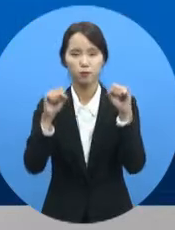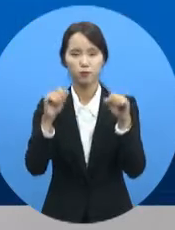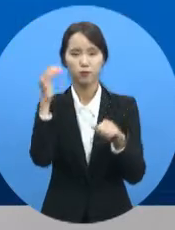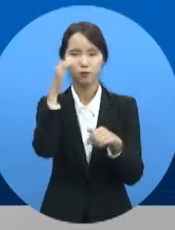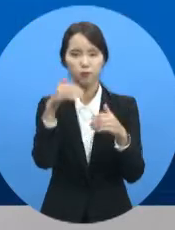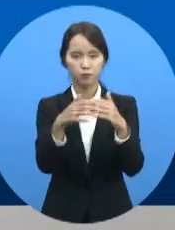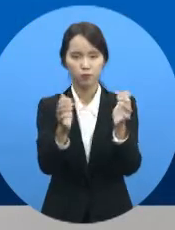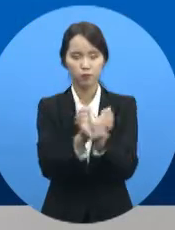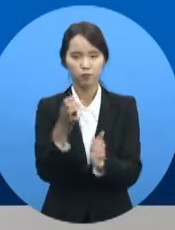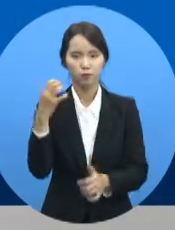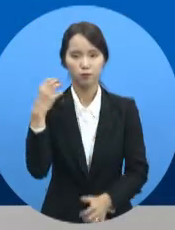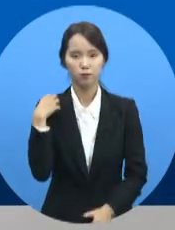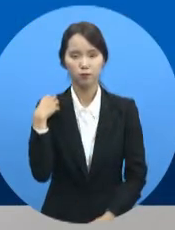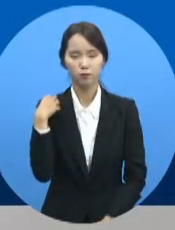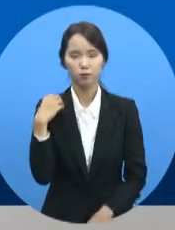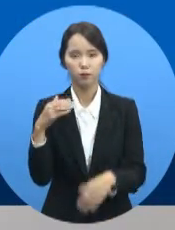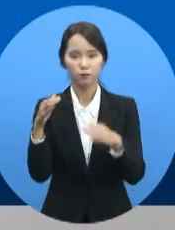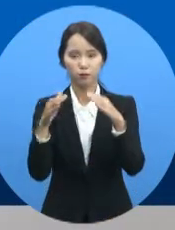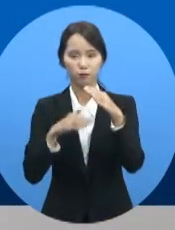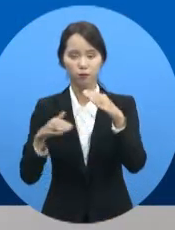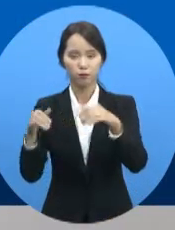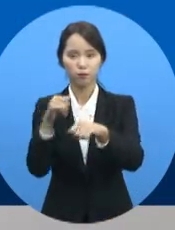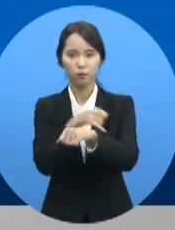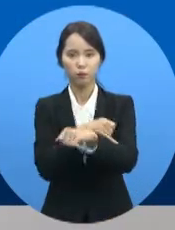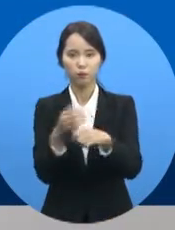동대문구가 문화체육관광부가 주최하고